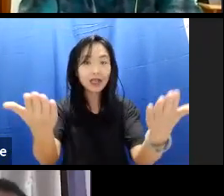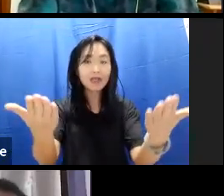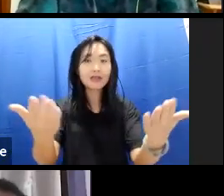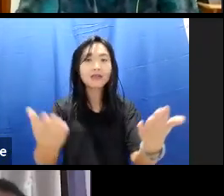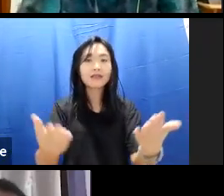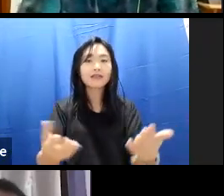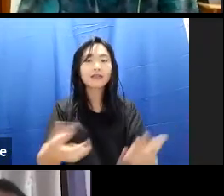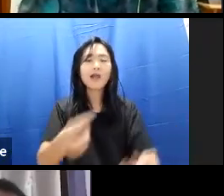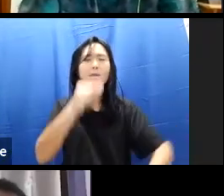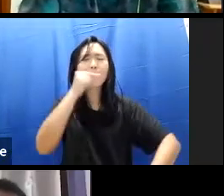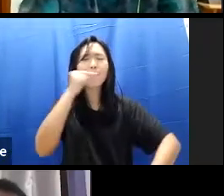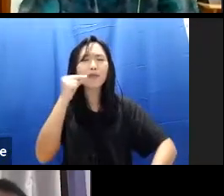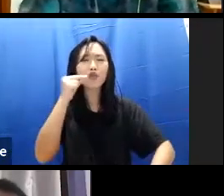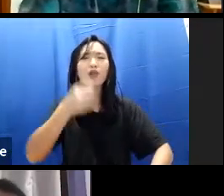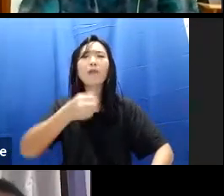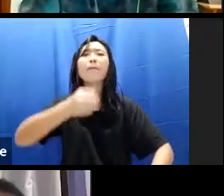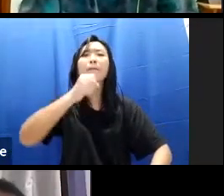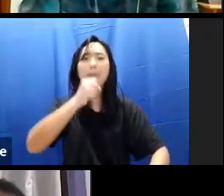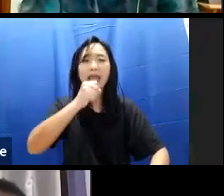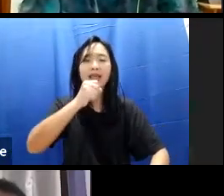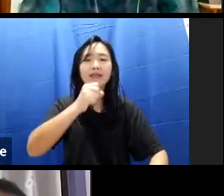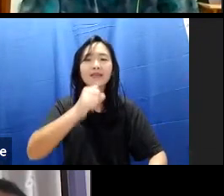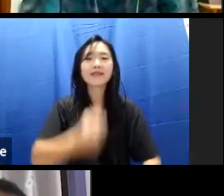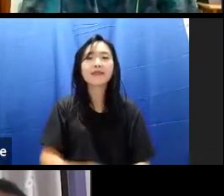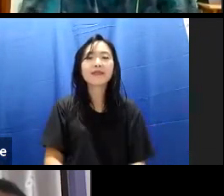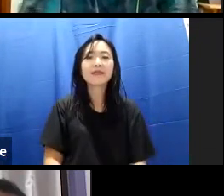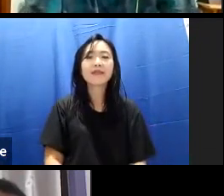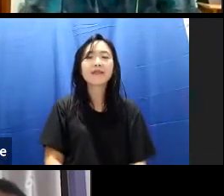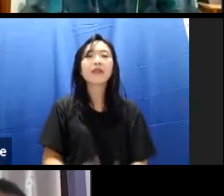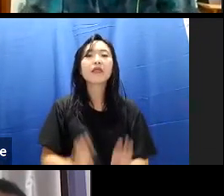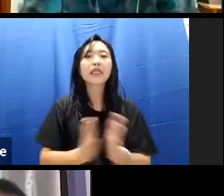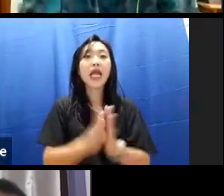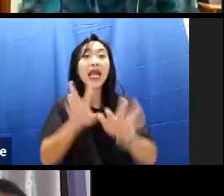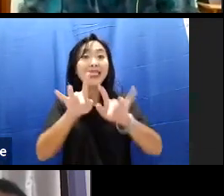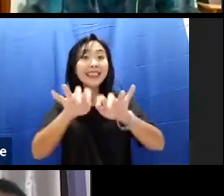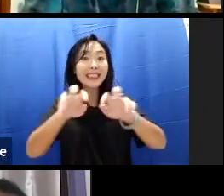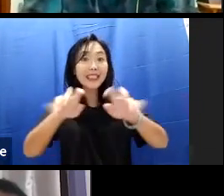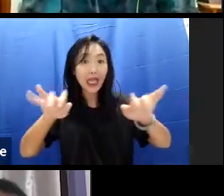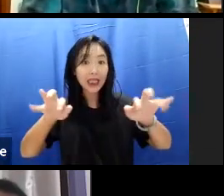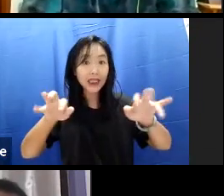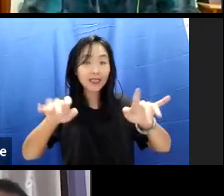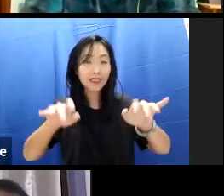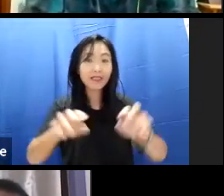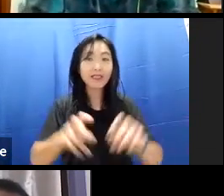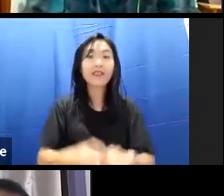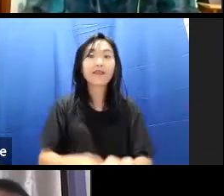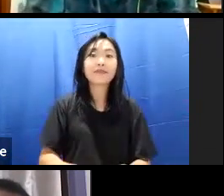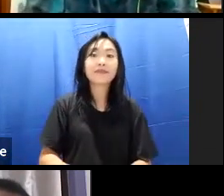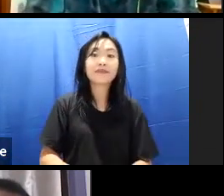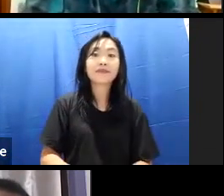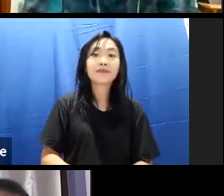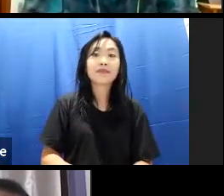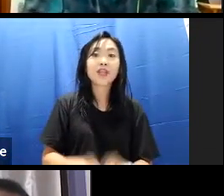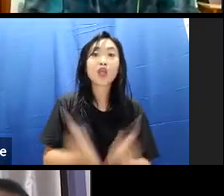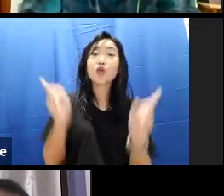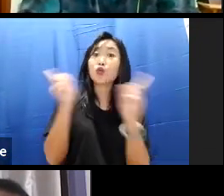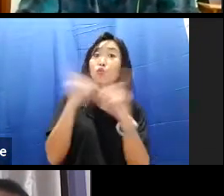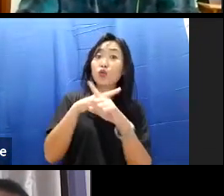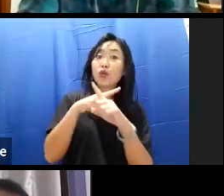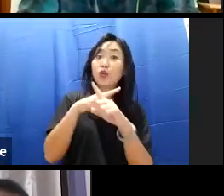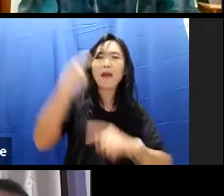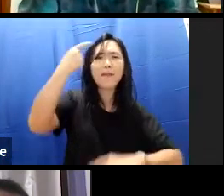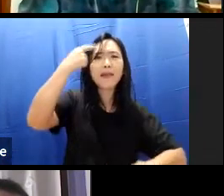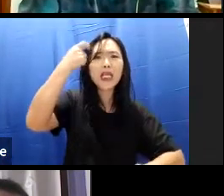kita, dan mohon juga bisa memanfaatkan chat untuk saling kita bertukar pikiran, kita kasih komen